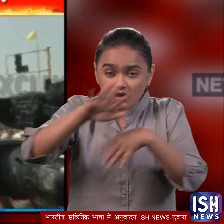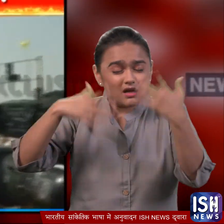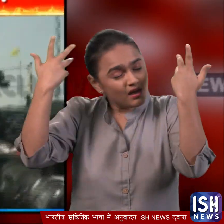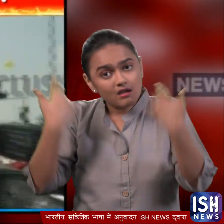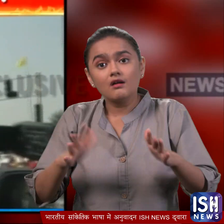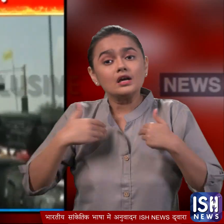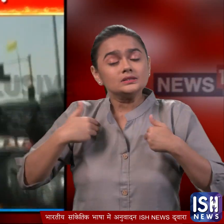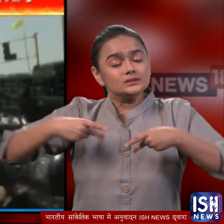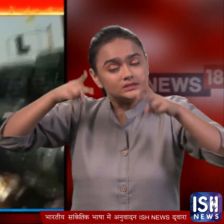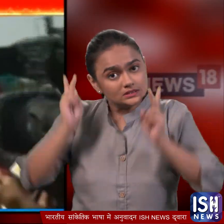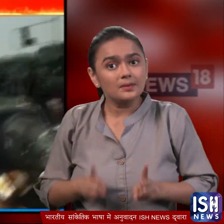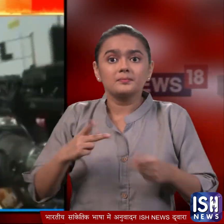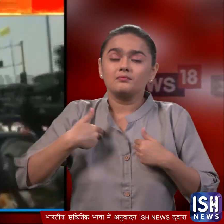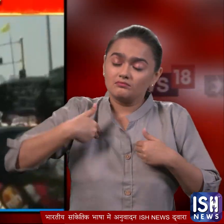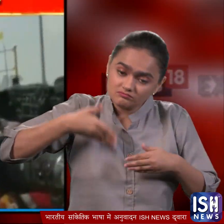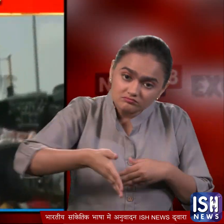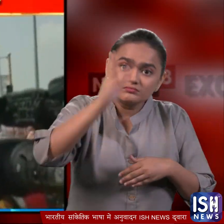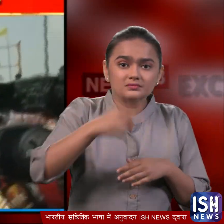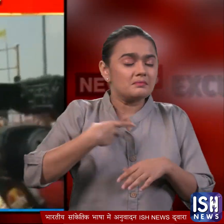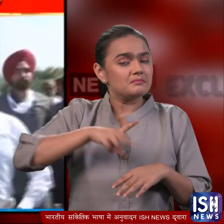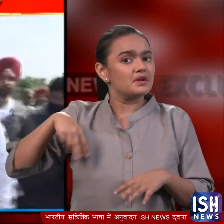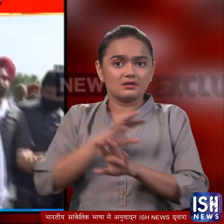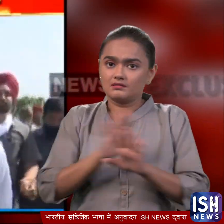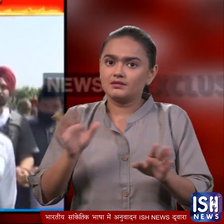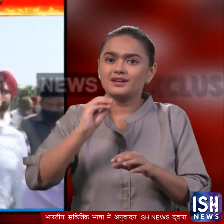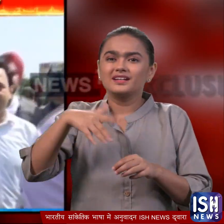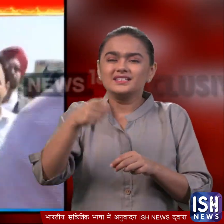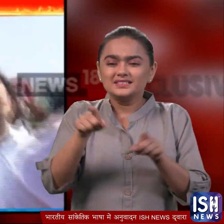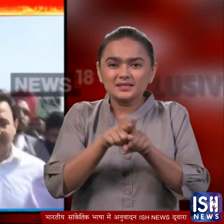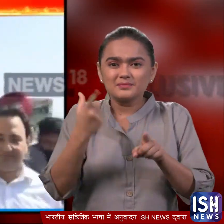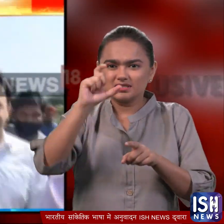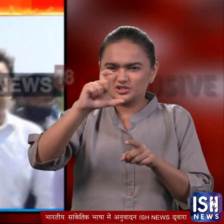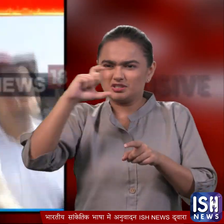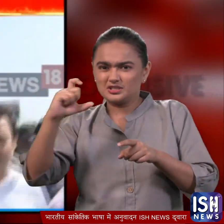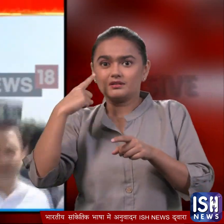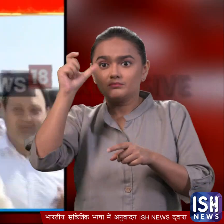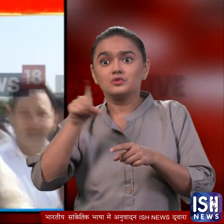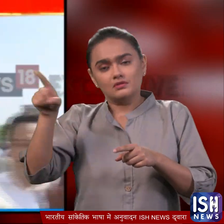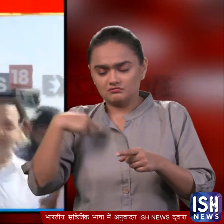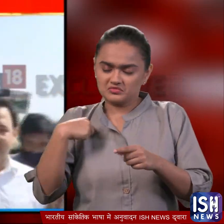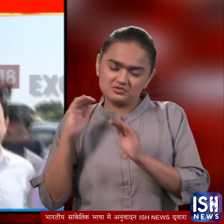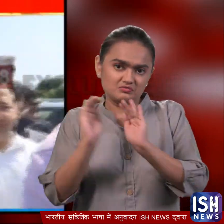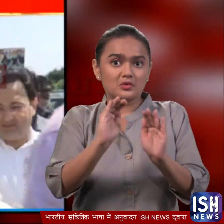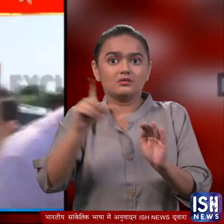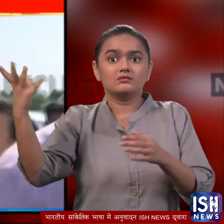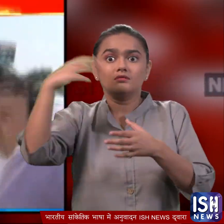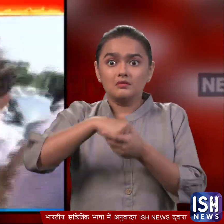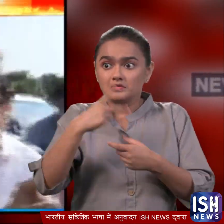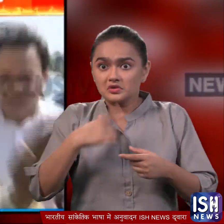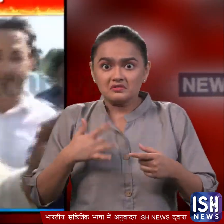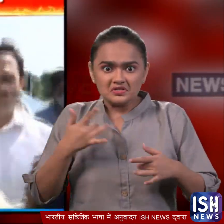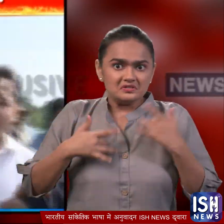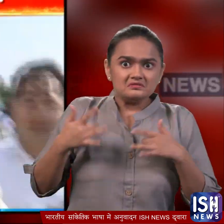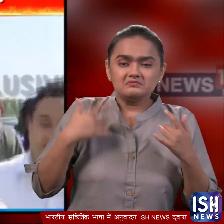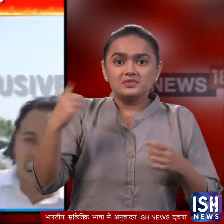कुछ भी हो जाए, कर्तव्य पथ पे डटे रहेंगे। इस दौरान उनका साथ देने चरणजीत सिंह चन्नी भी वहां पहुंचे, जिनका जोश भी